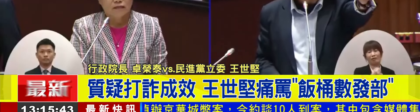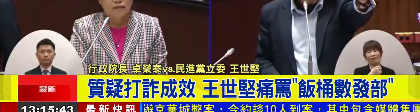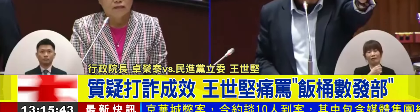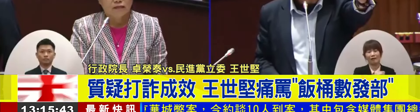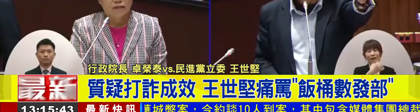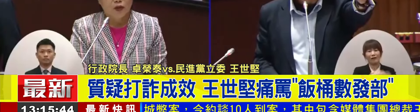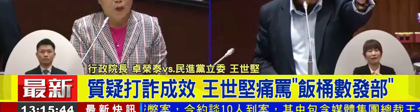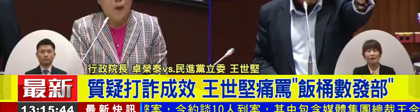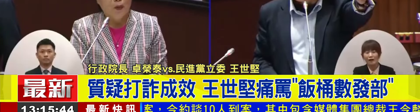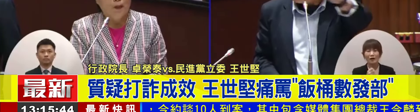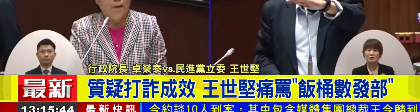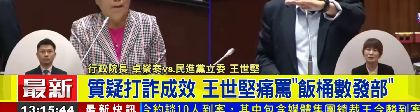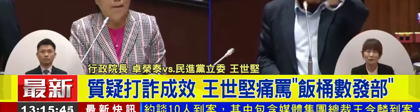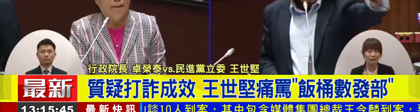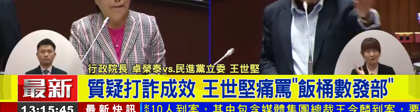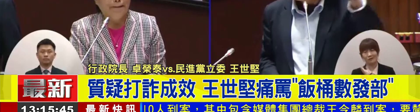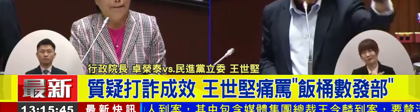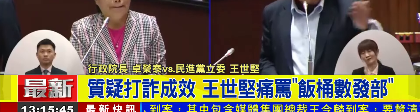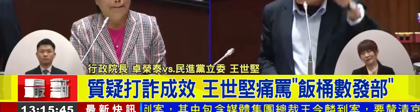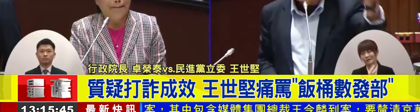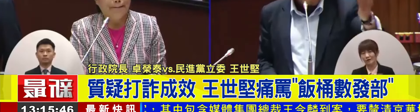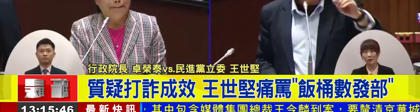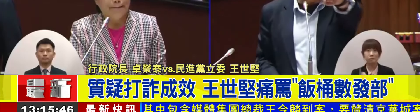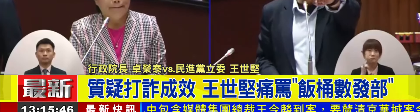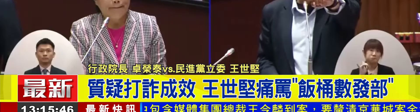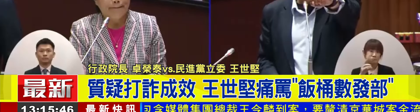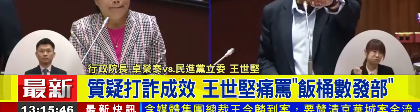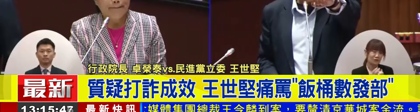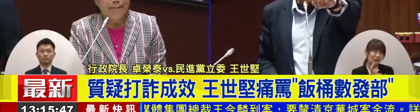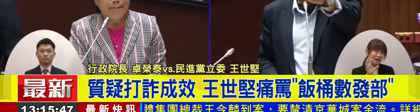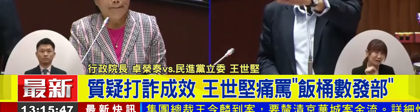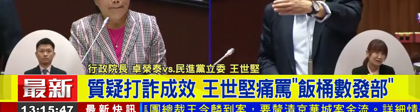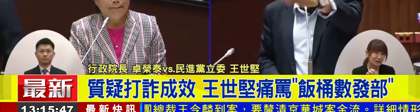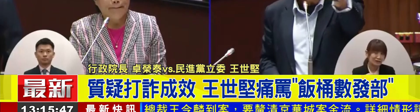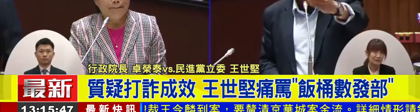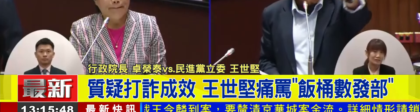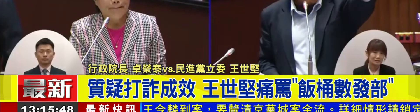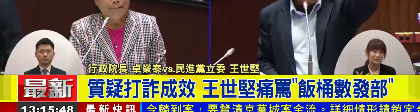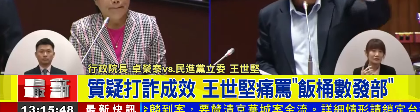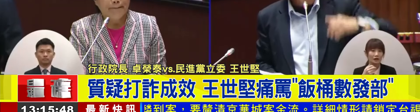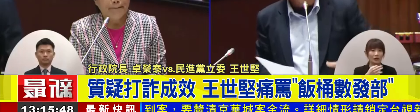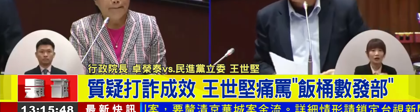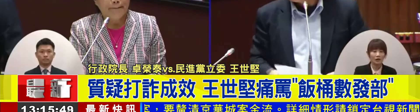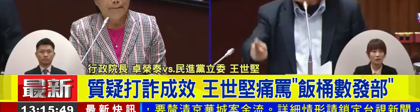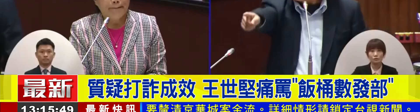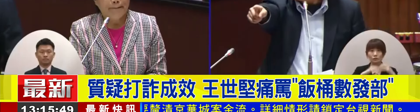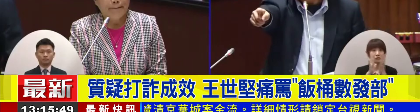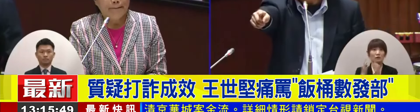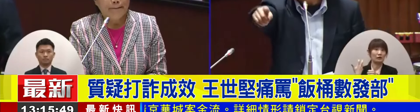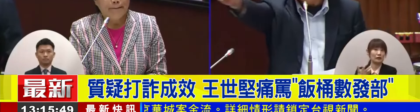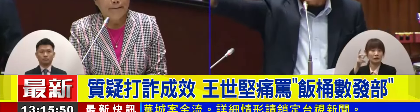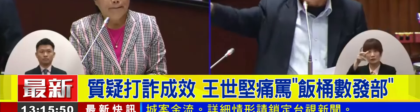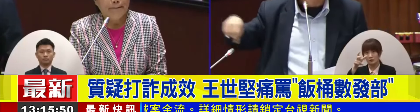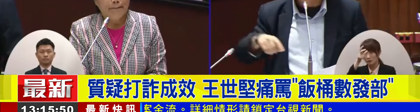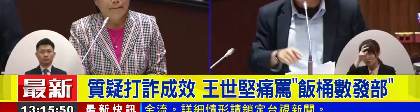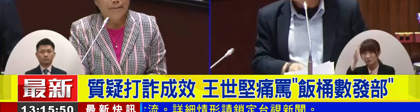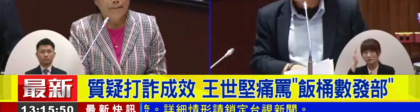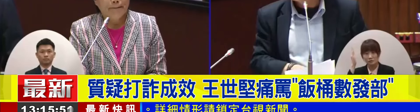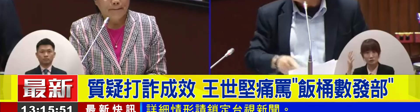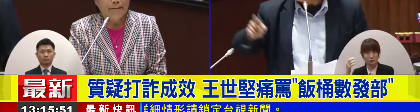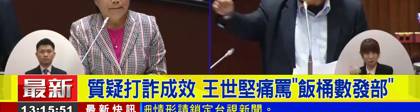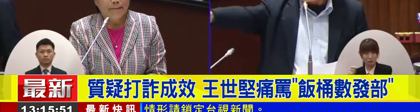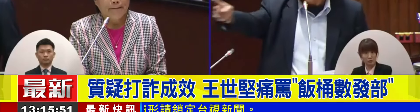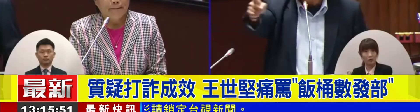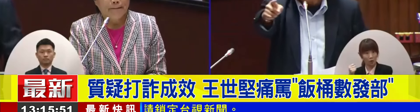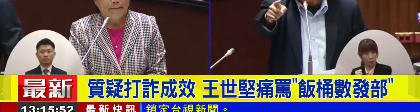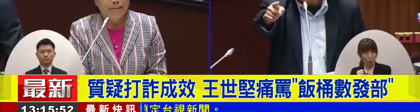晓得他在干什么，打诈的事情完全落到警政署的手上。人家警政署至少有做点